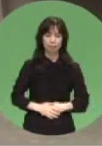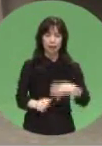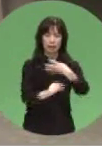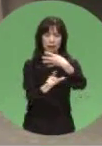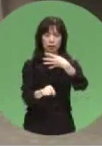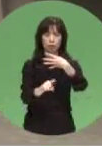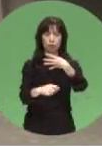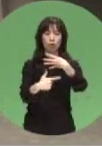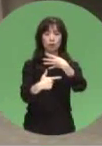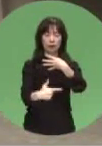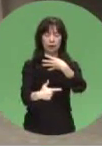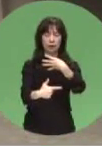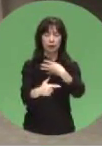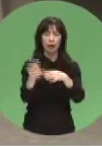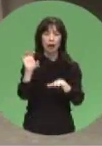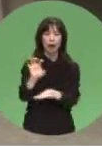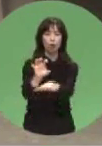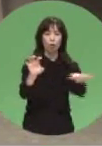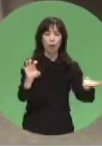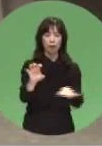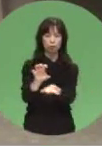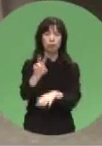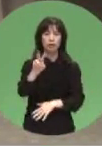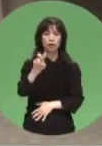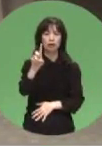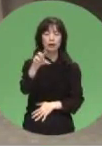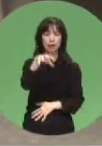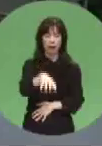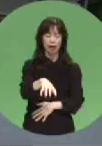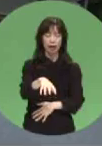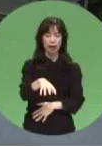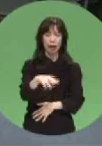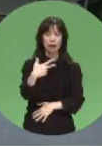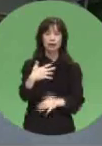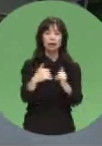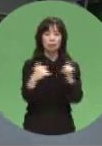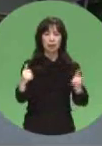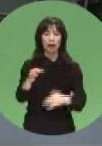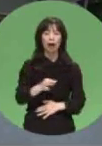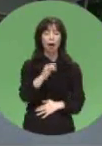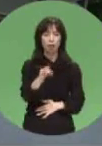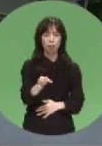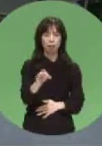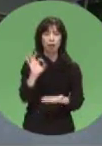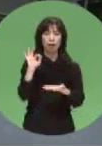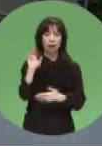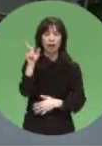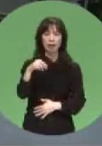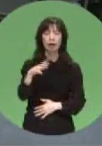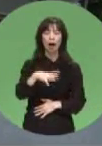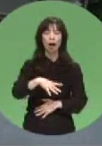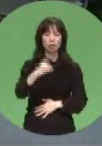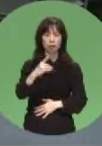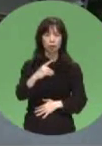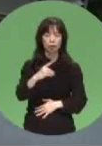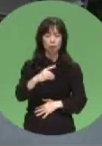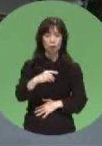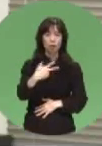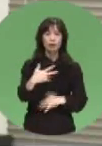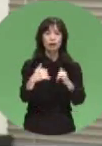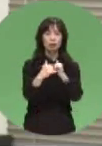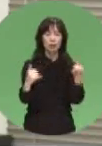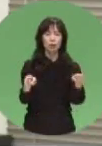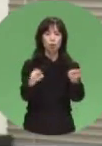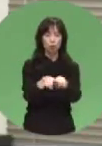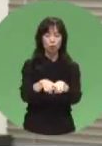4月16日エコパーク21で全額市民出資による県内初の市民共同発電所